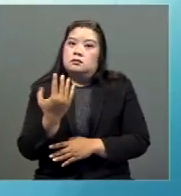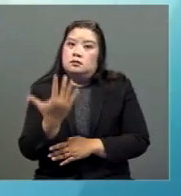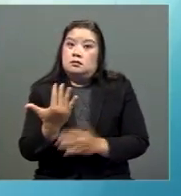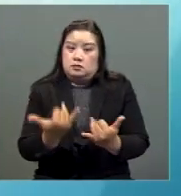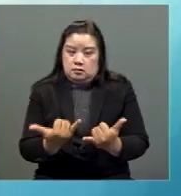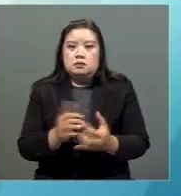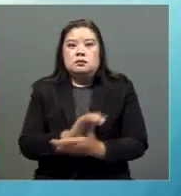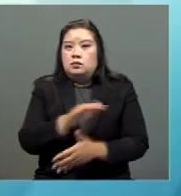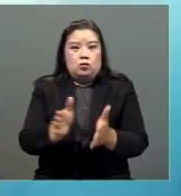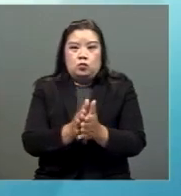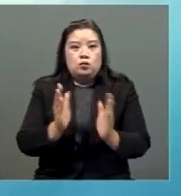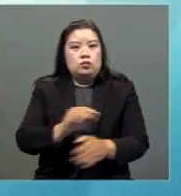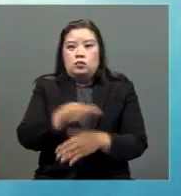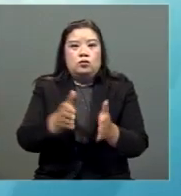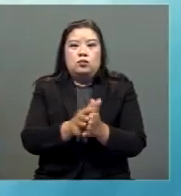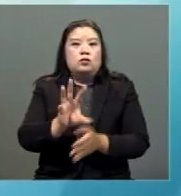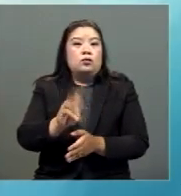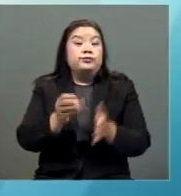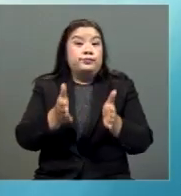รายรวมเป็น 60รายแล้วนะครับ